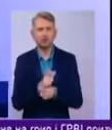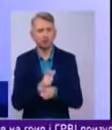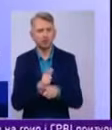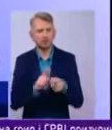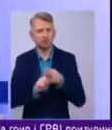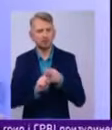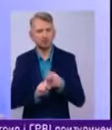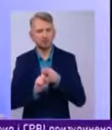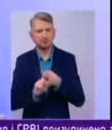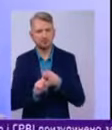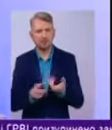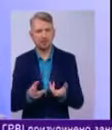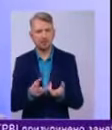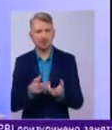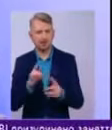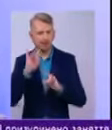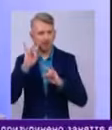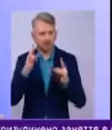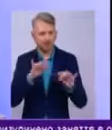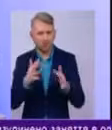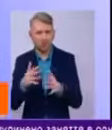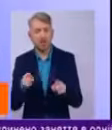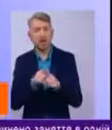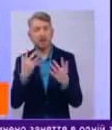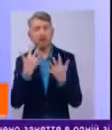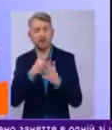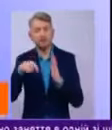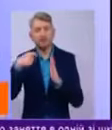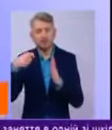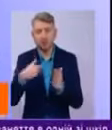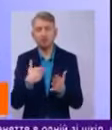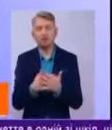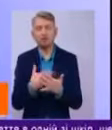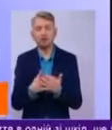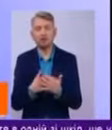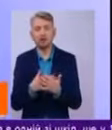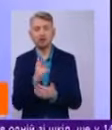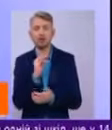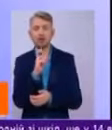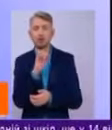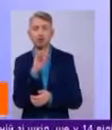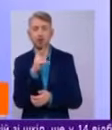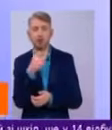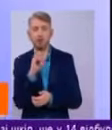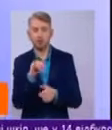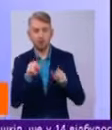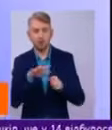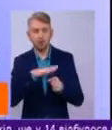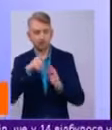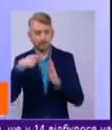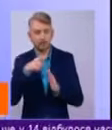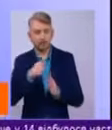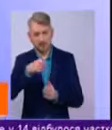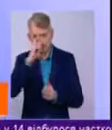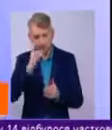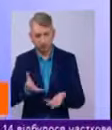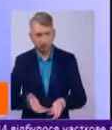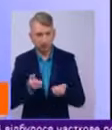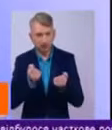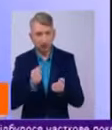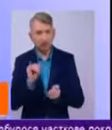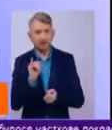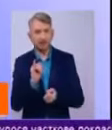резонують. Але такі фільми робляться, приклад фільму «Кіборги», який також було створено за державної підтримки,